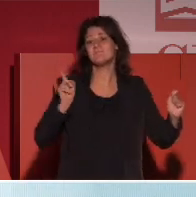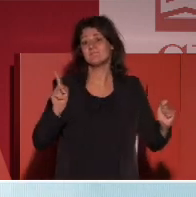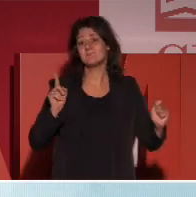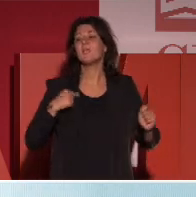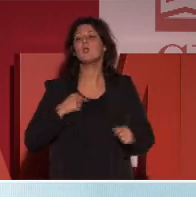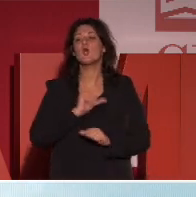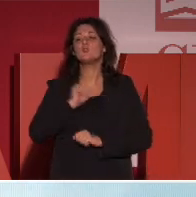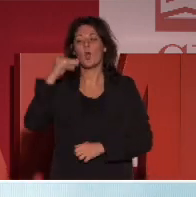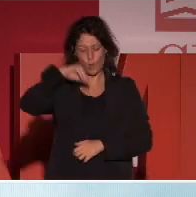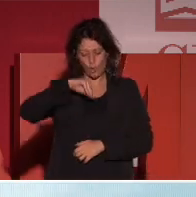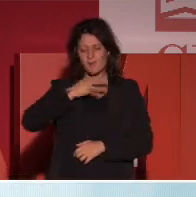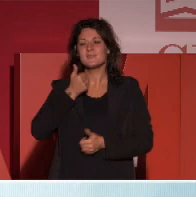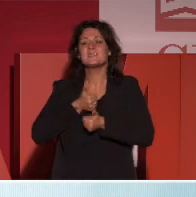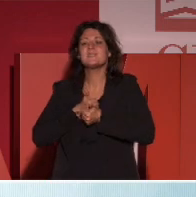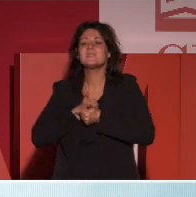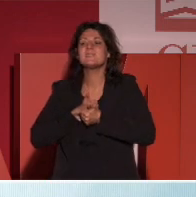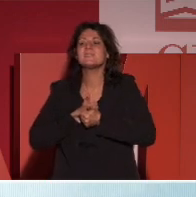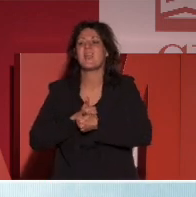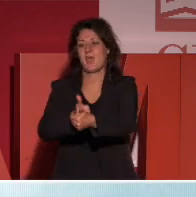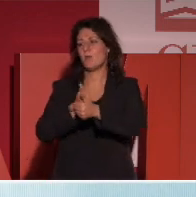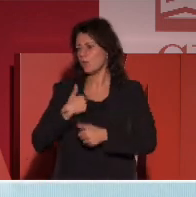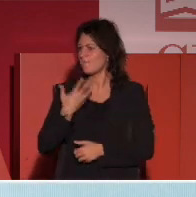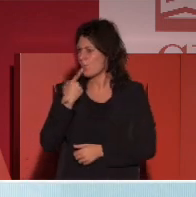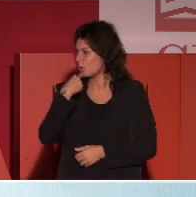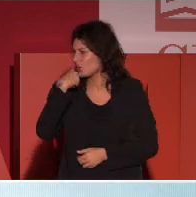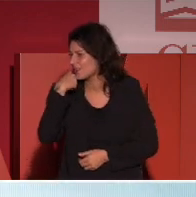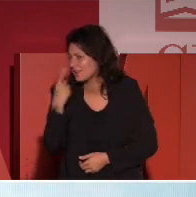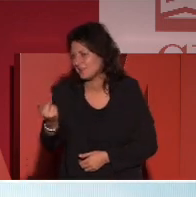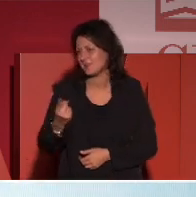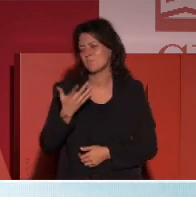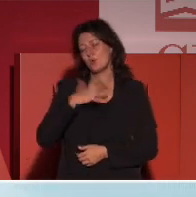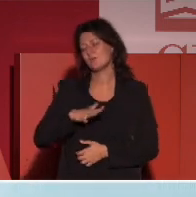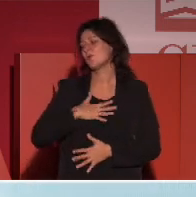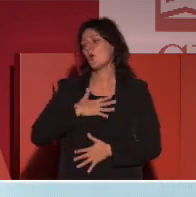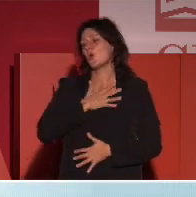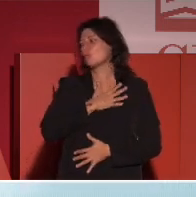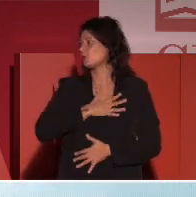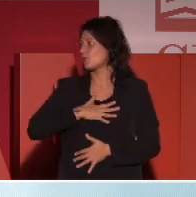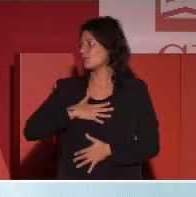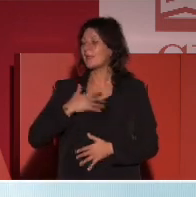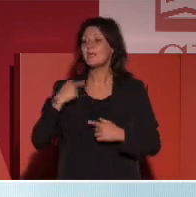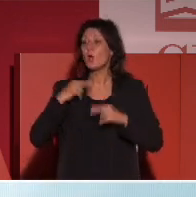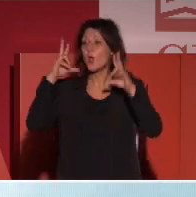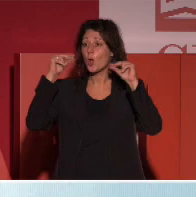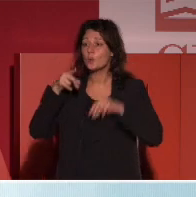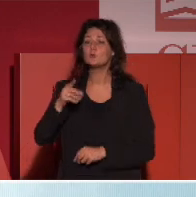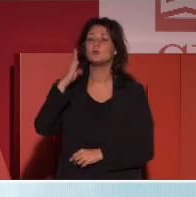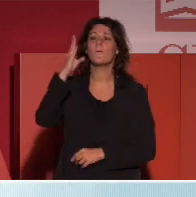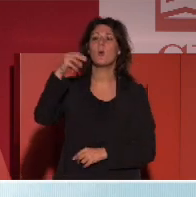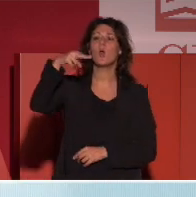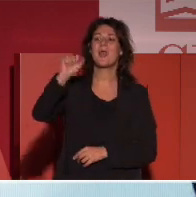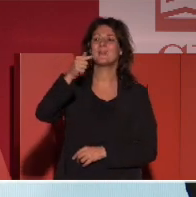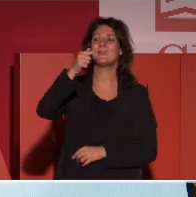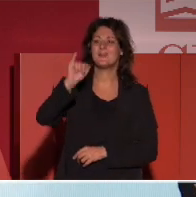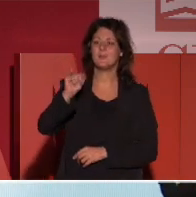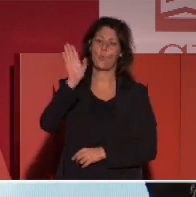e ti voglio dire perché ne vado molto fiera che io ho avuto l'enorme gioia e privilegio nella mia vita di conoscere walter bonatti che era un uomo